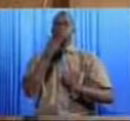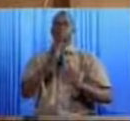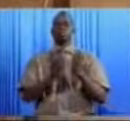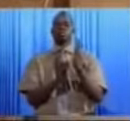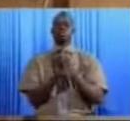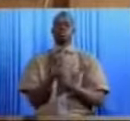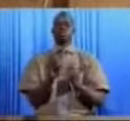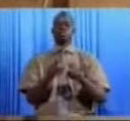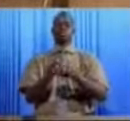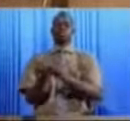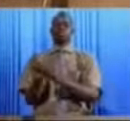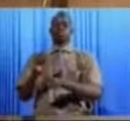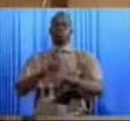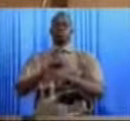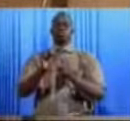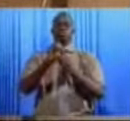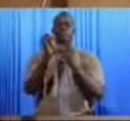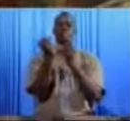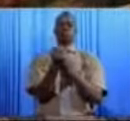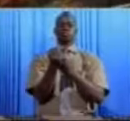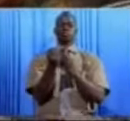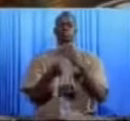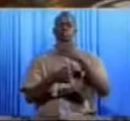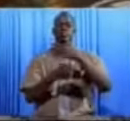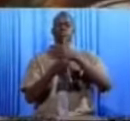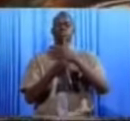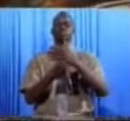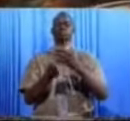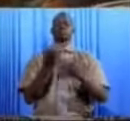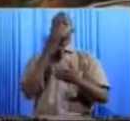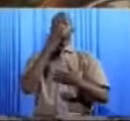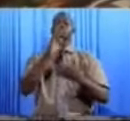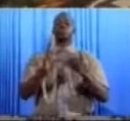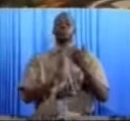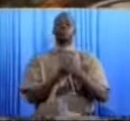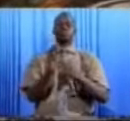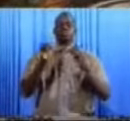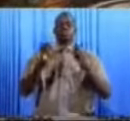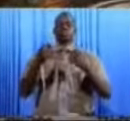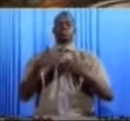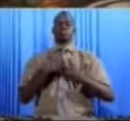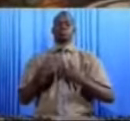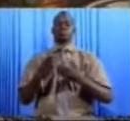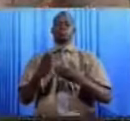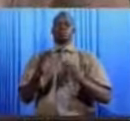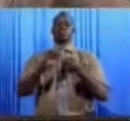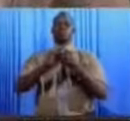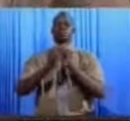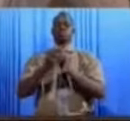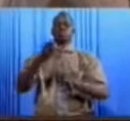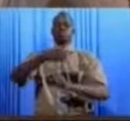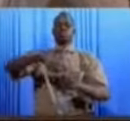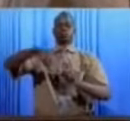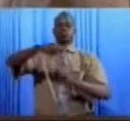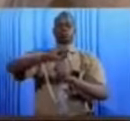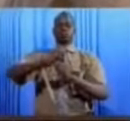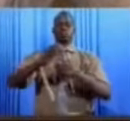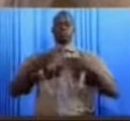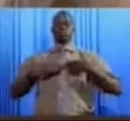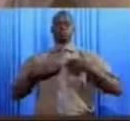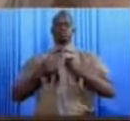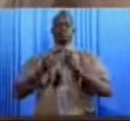activités socio économiques cependant lorsqu'ils sont mal utilisés ils peuvent avoir des effets néfastes sur l'environnement et sur la santé